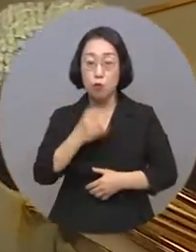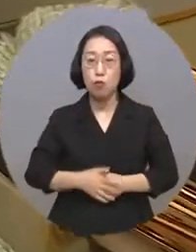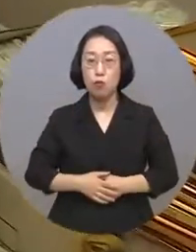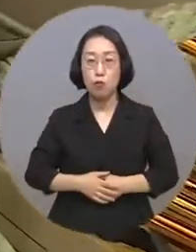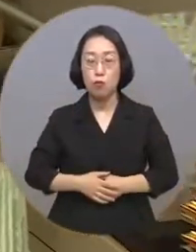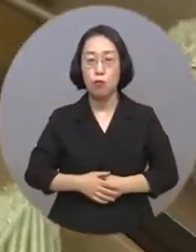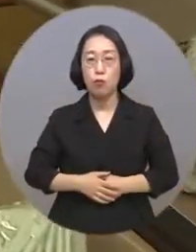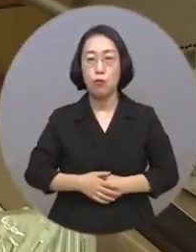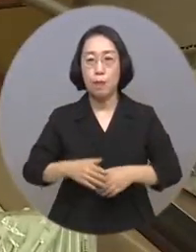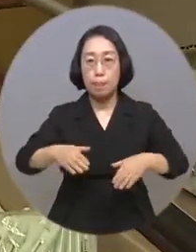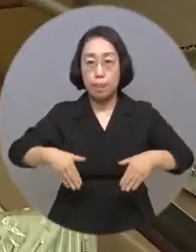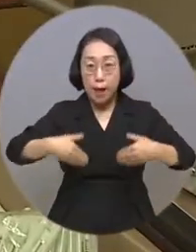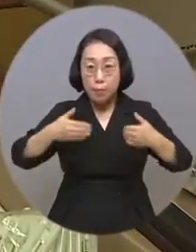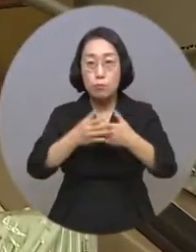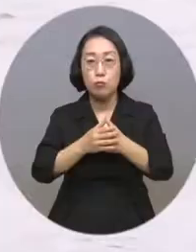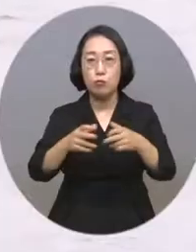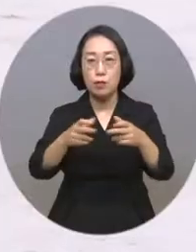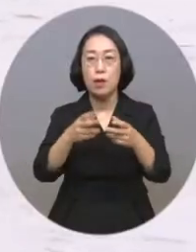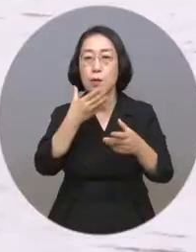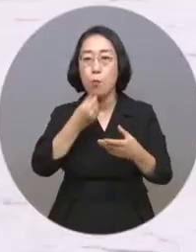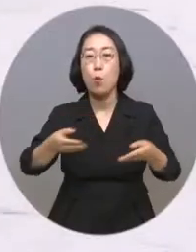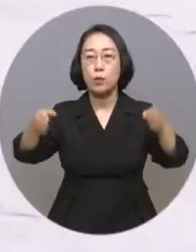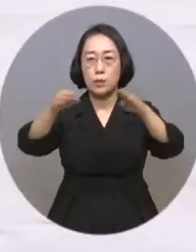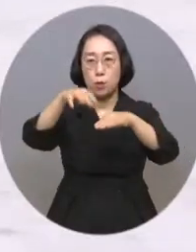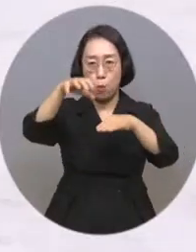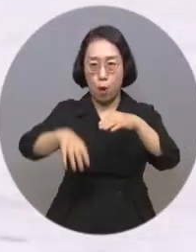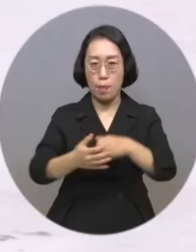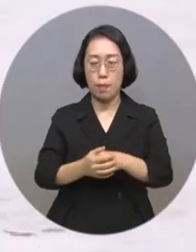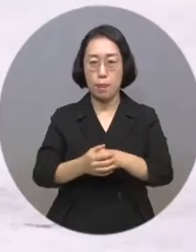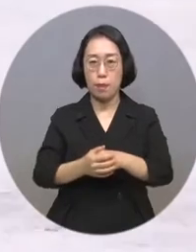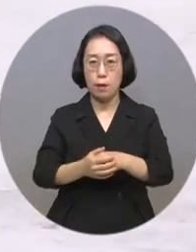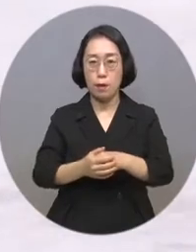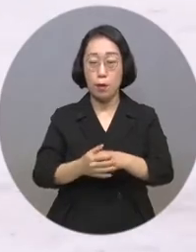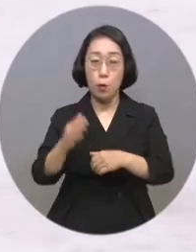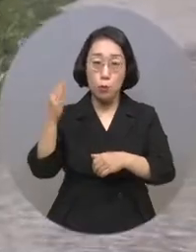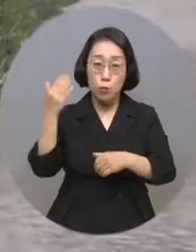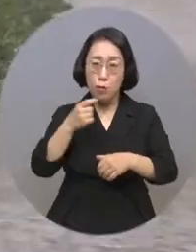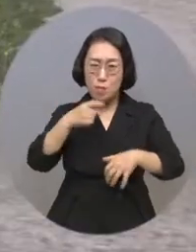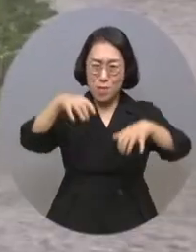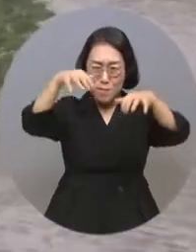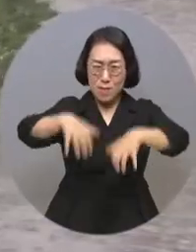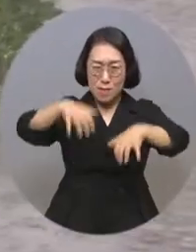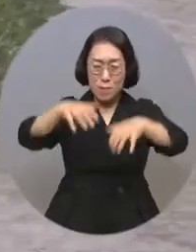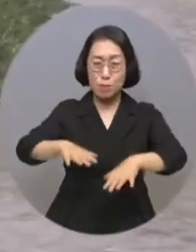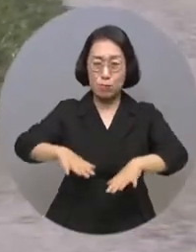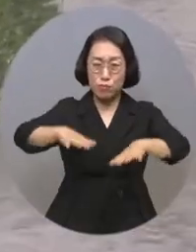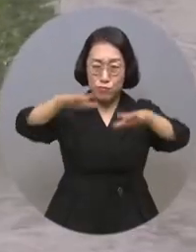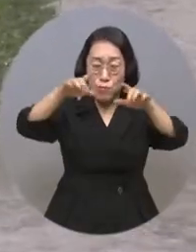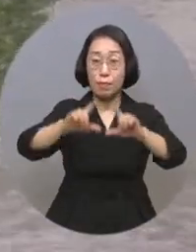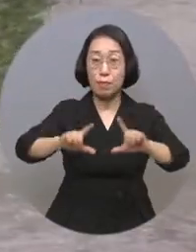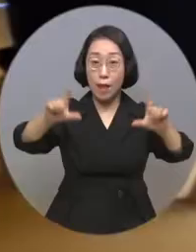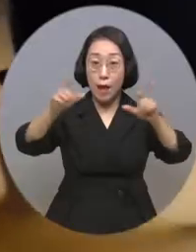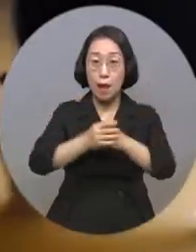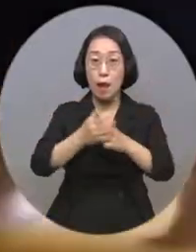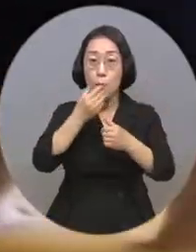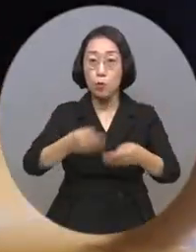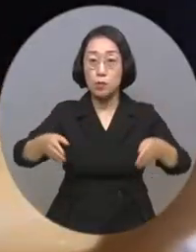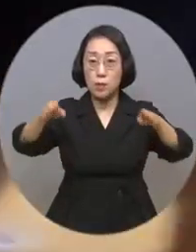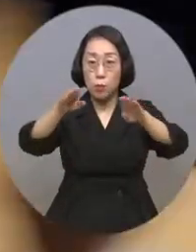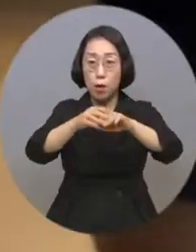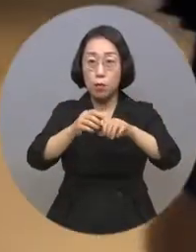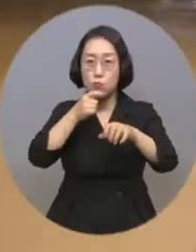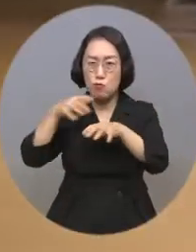남부장애인 종합복지관의 모습입니다. 지난 8일 수도권을 중심으로 기록적인 폭우가 쏟아지던 날 복지관에는 많은